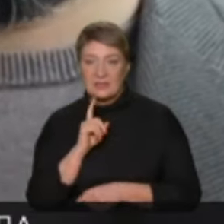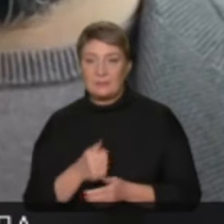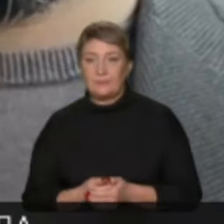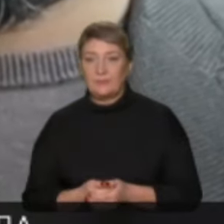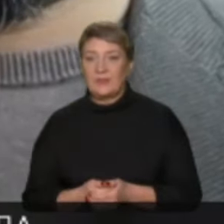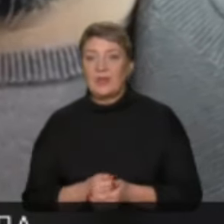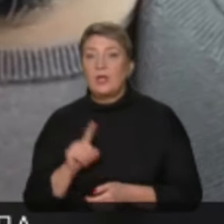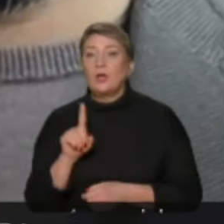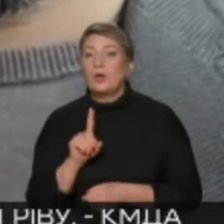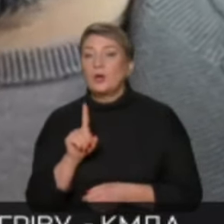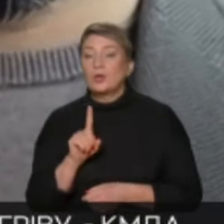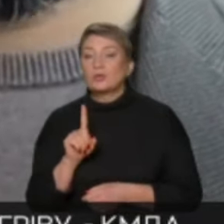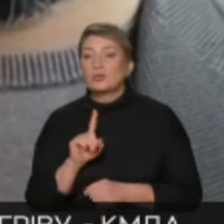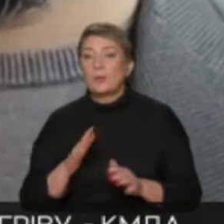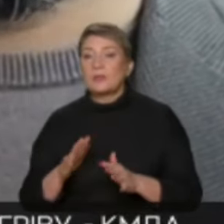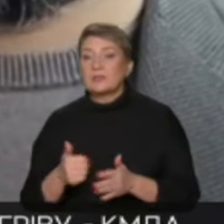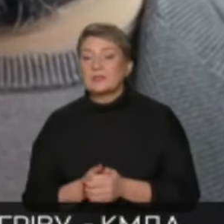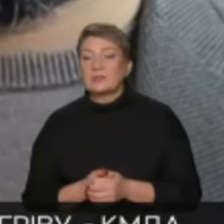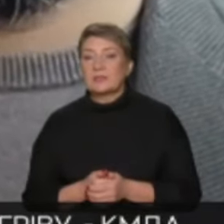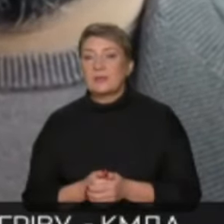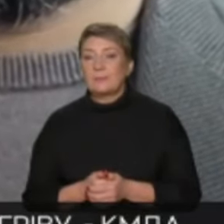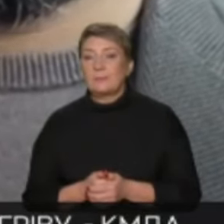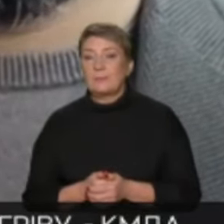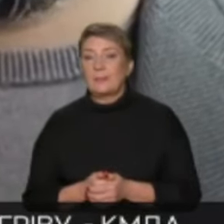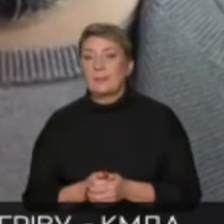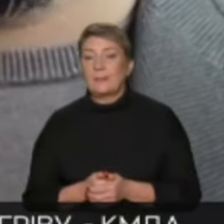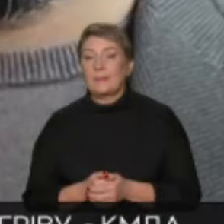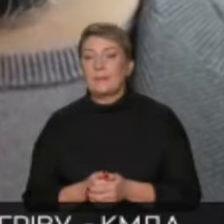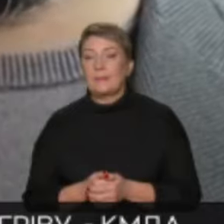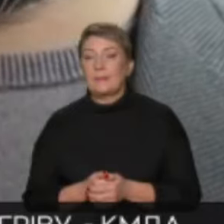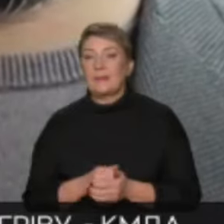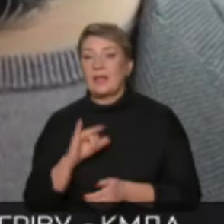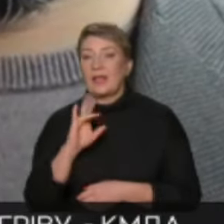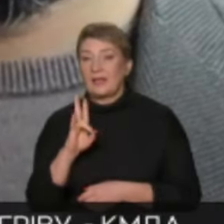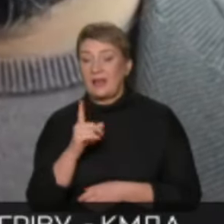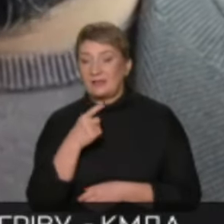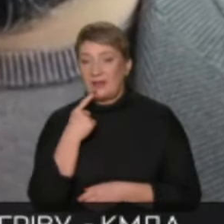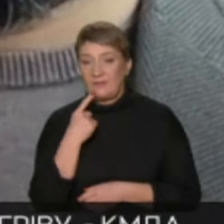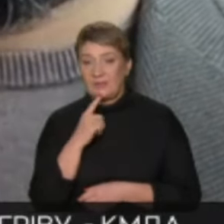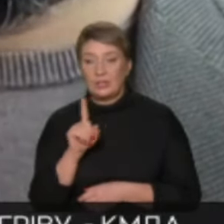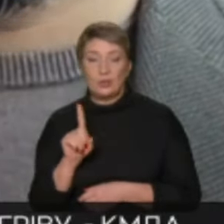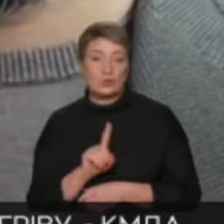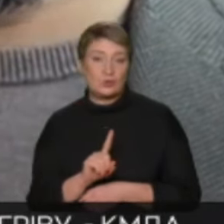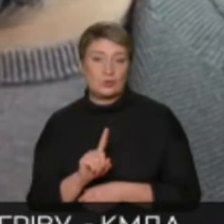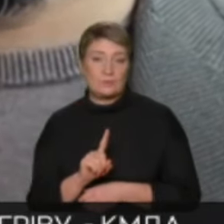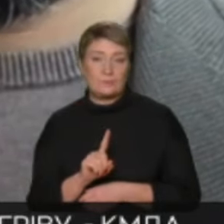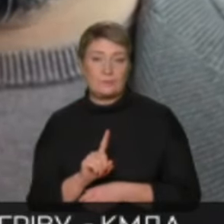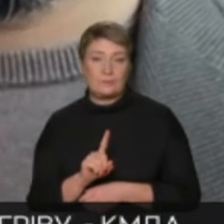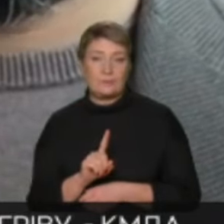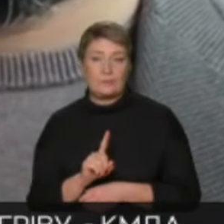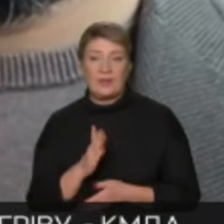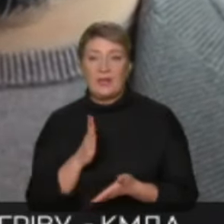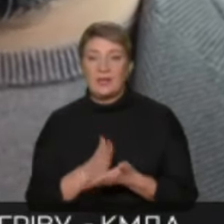Что произошло? То есть Исламская Республика Иран говорит о том, что то есть, есть